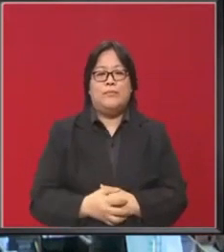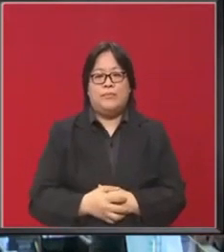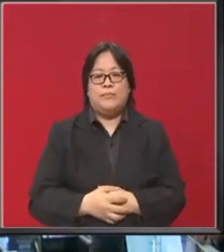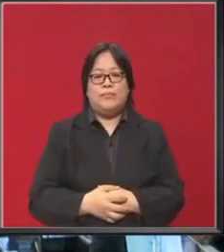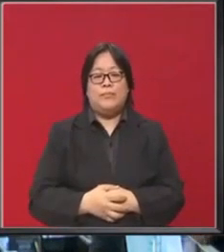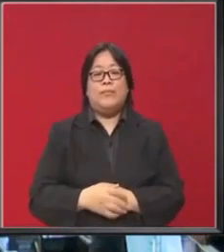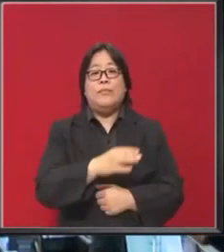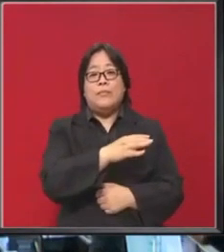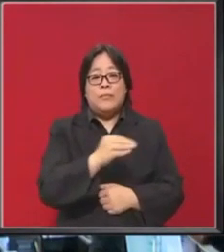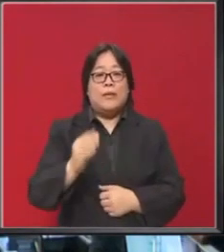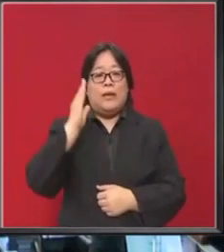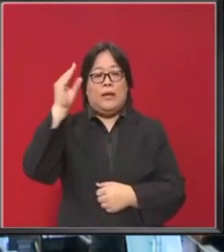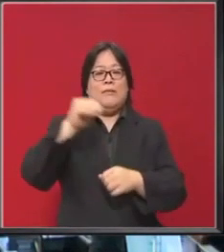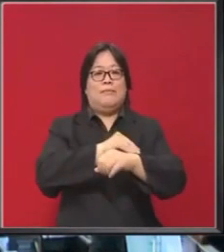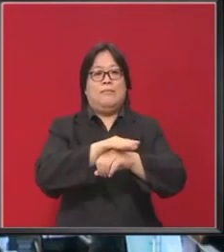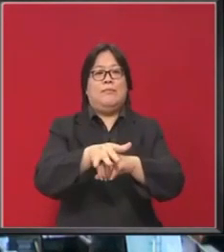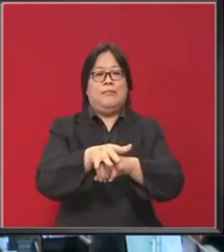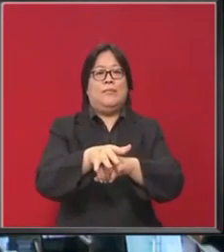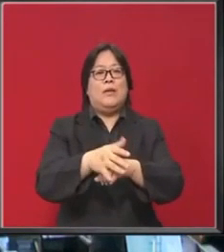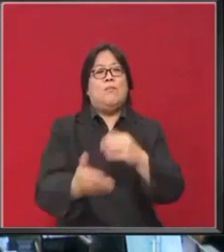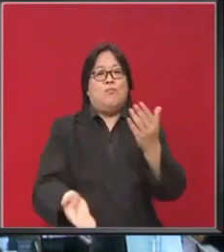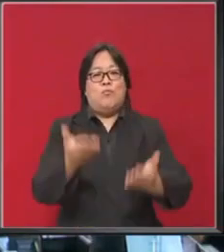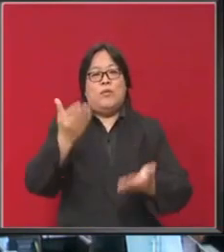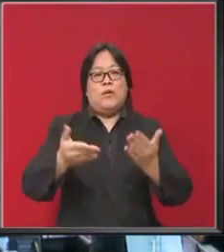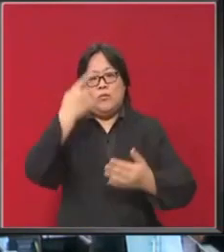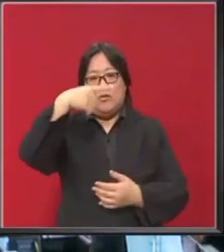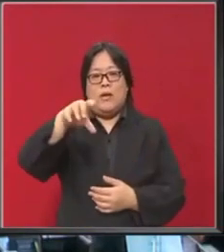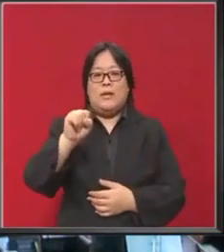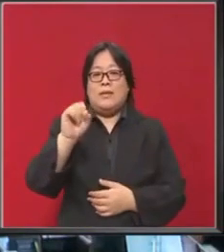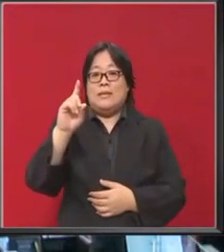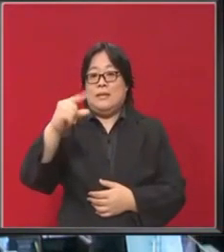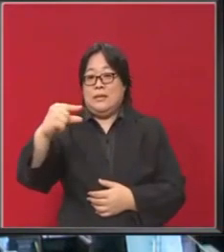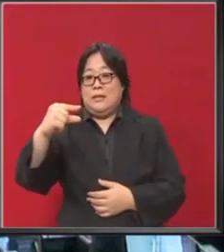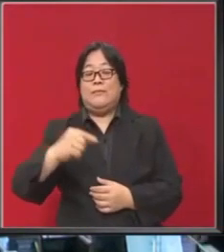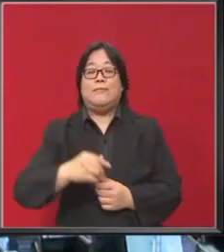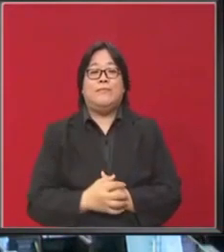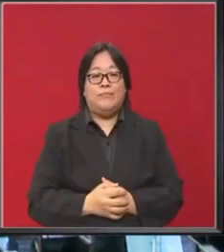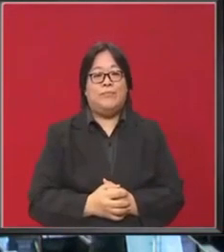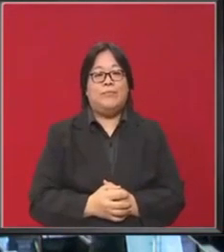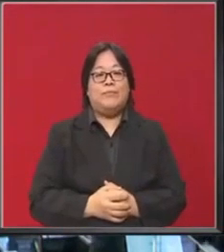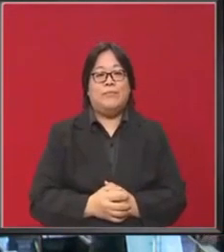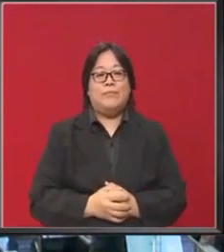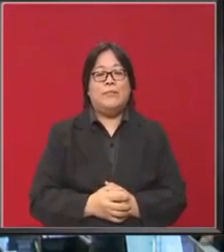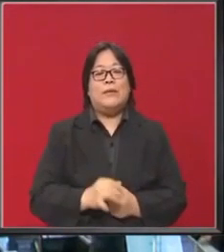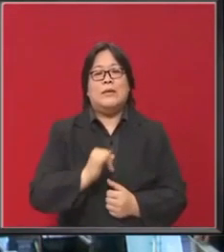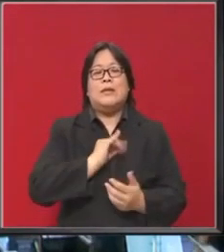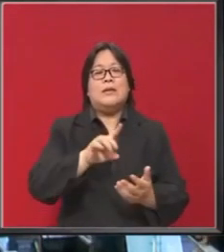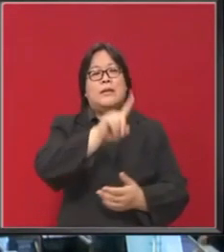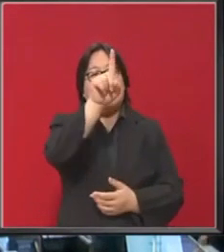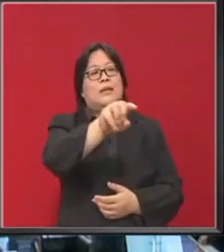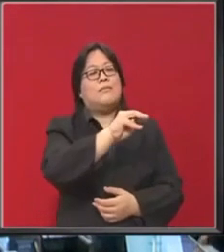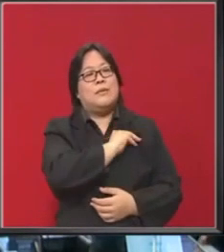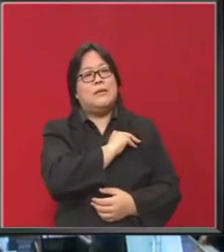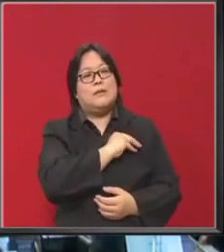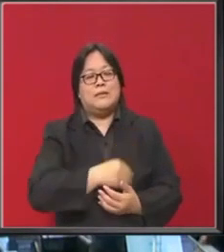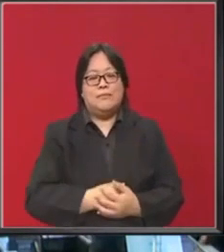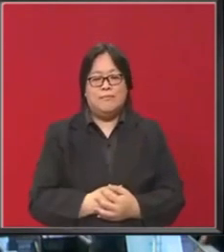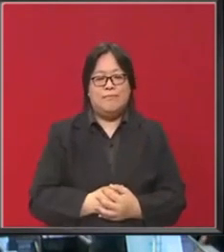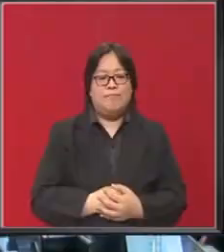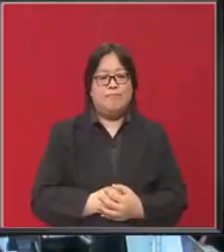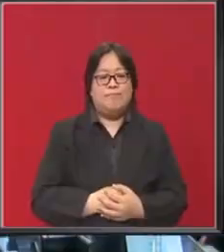dan sekaligus juga akan meningkatkan prestasi kemungkinan kepada SD Jin m Saya ingin bertanya pada menteri